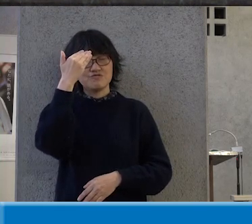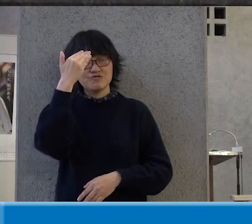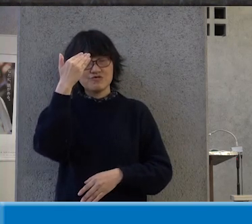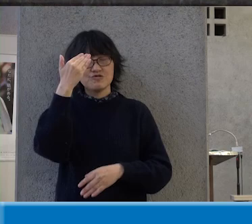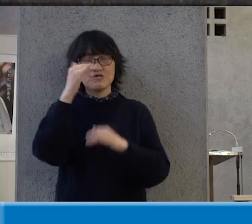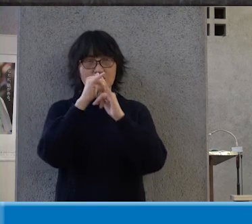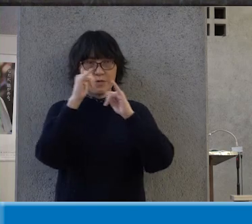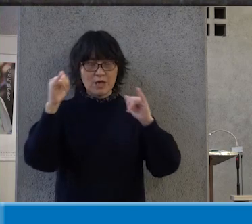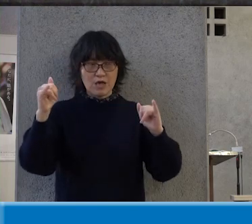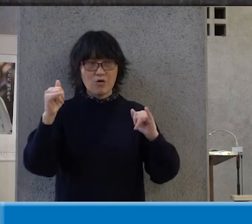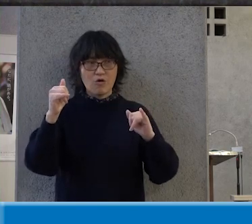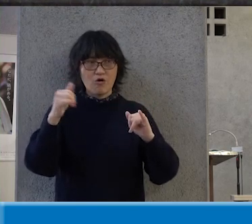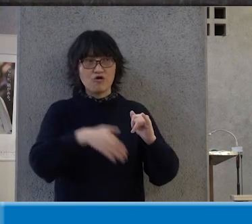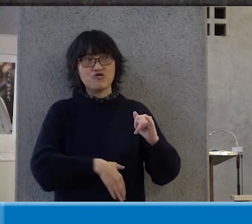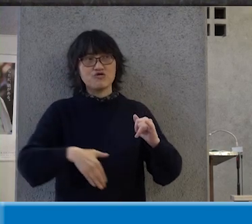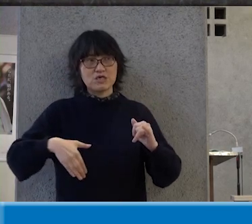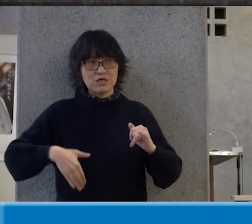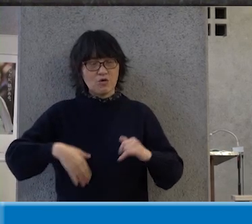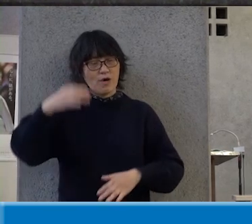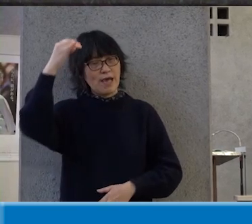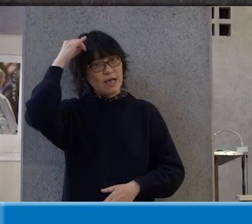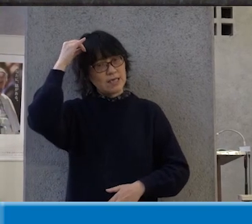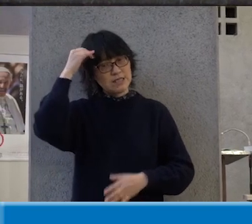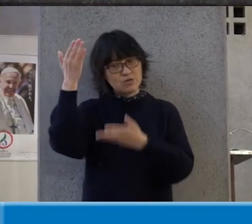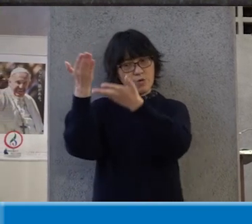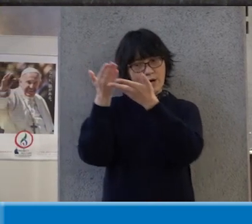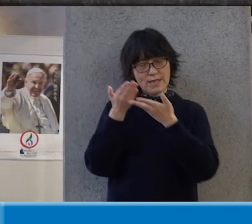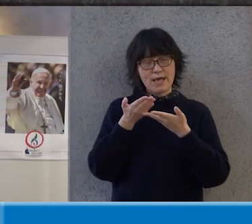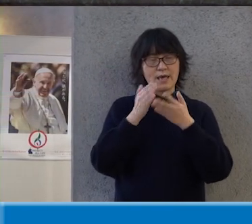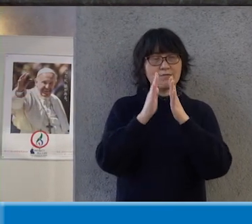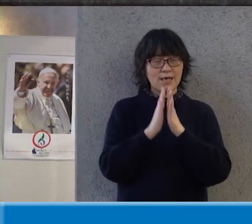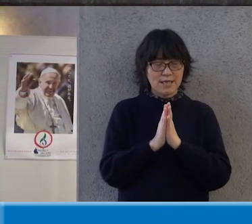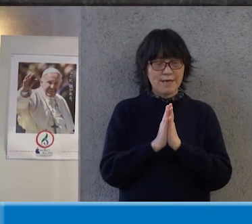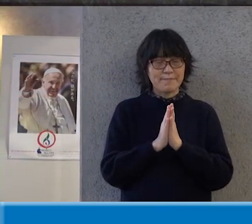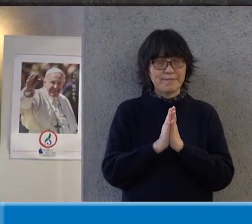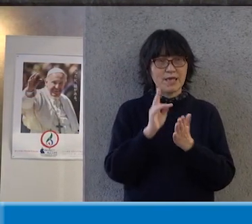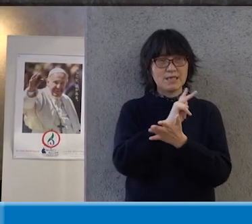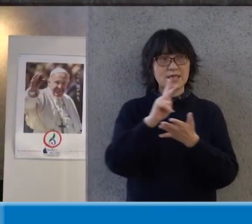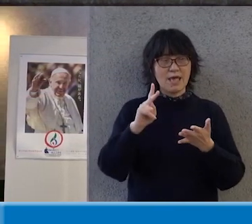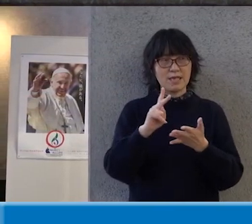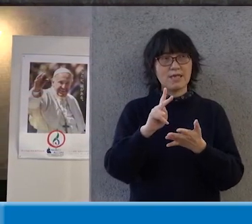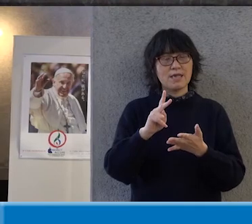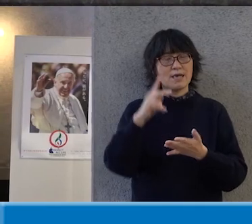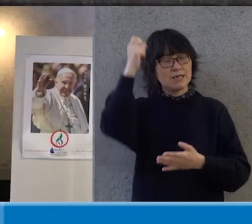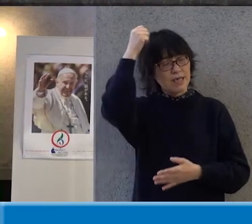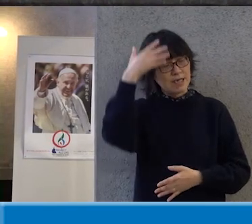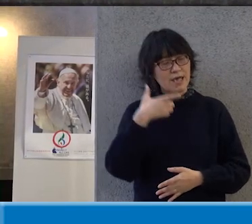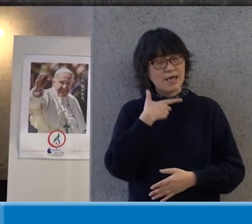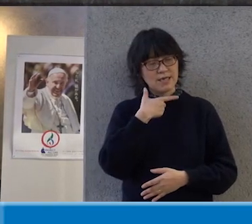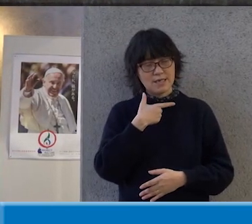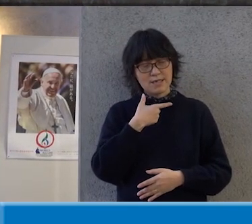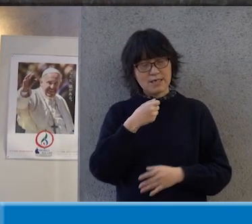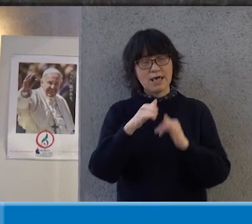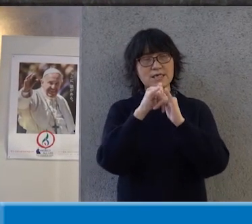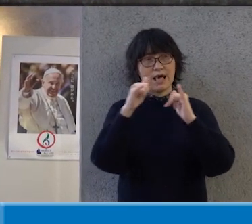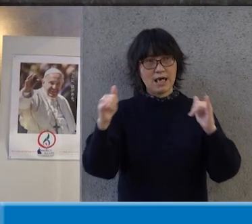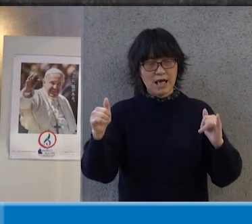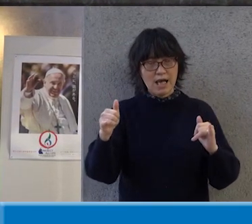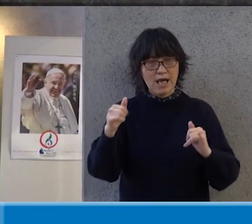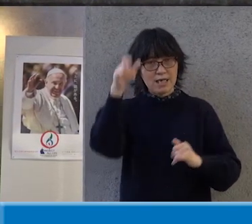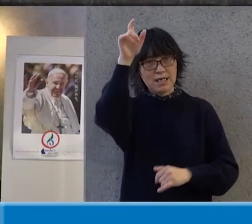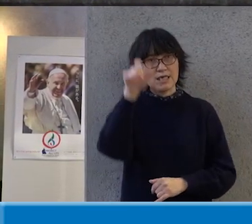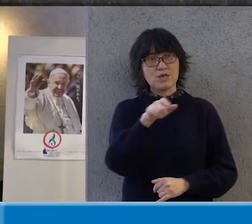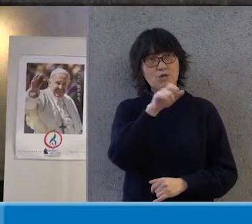勇気と英知をお与えください。洗礼志願者がキリストの福音